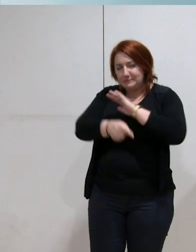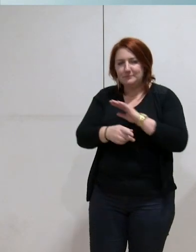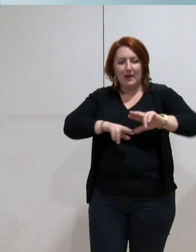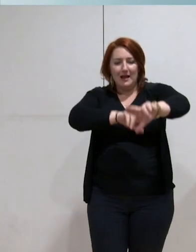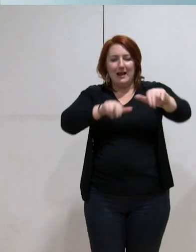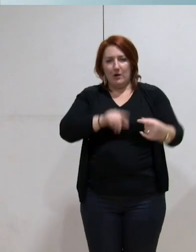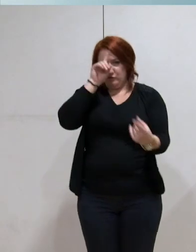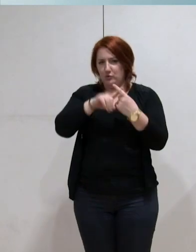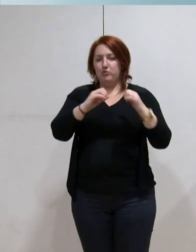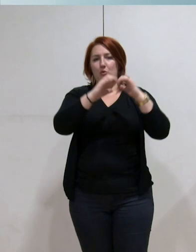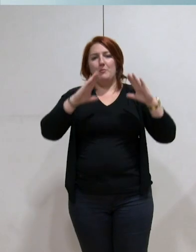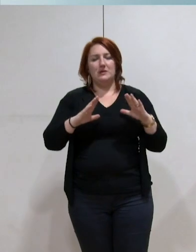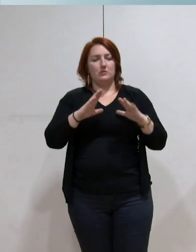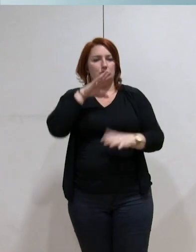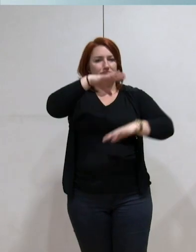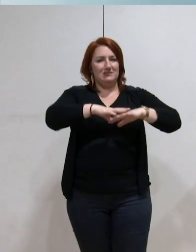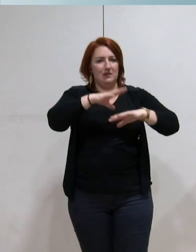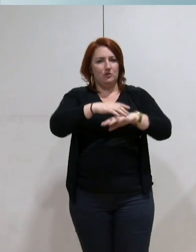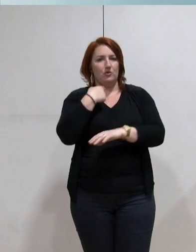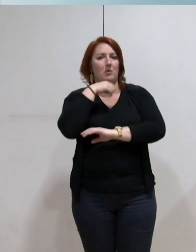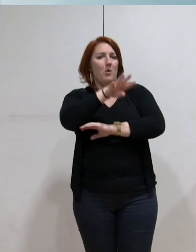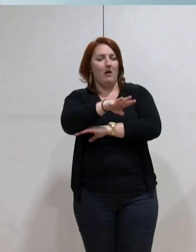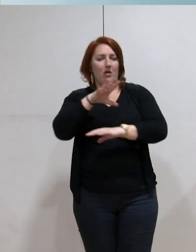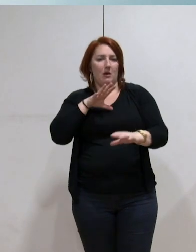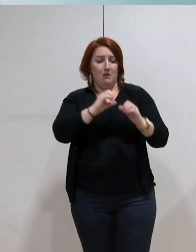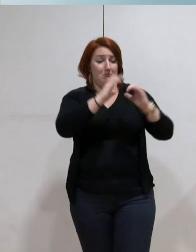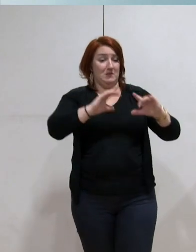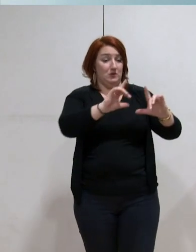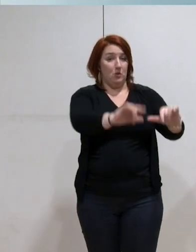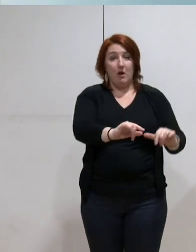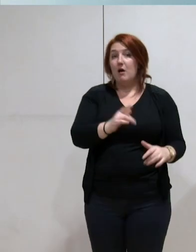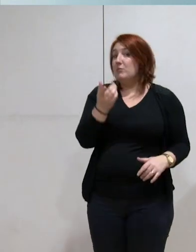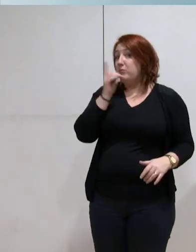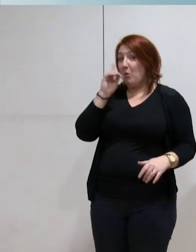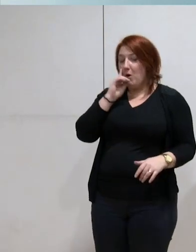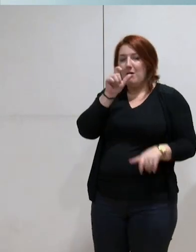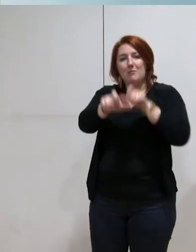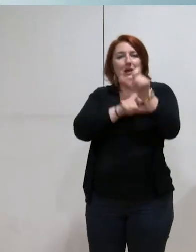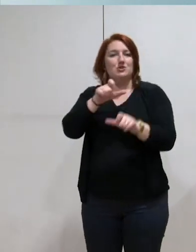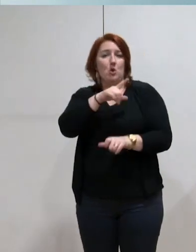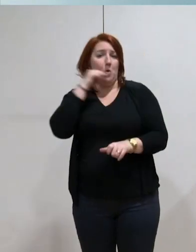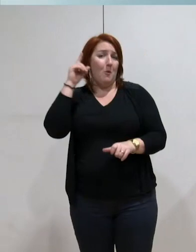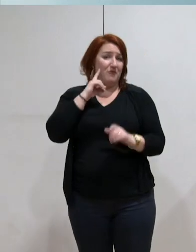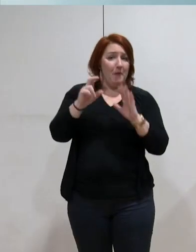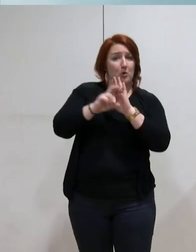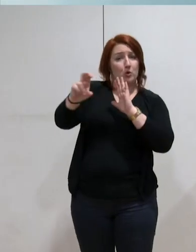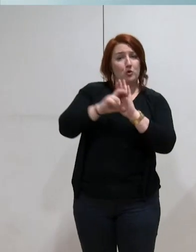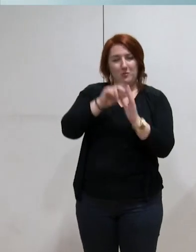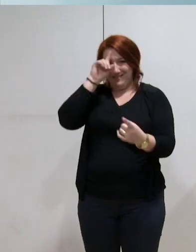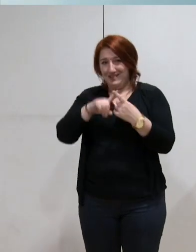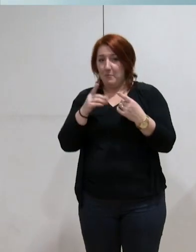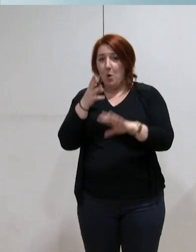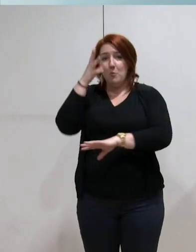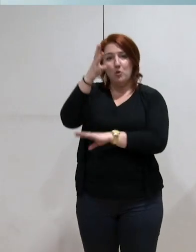à disposition d'une maison située sur le secteur 4 fait suite au vote des grenobloises et des Grenoblois dans le cadre des projets